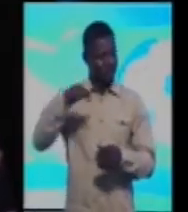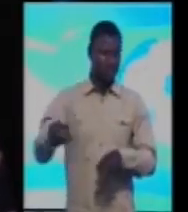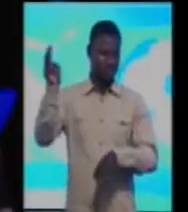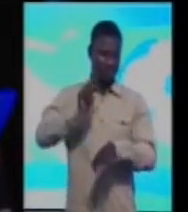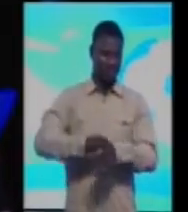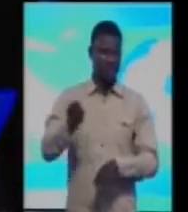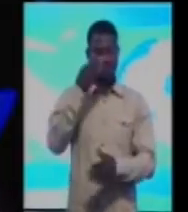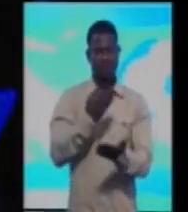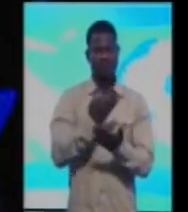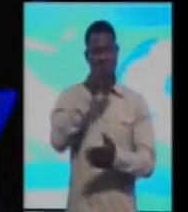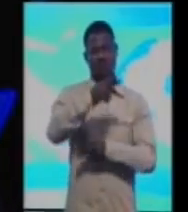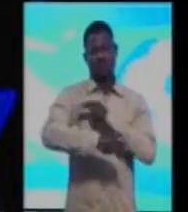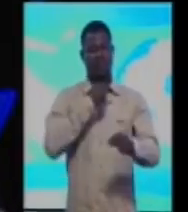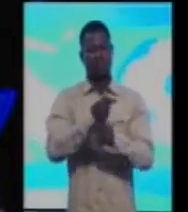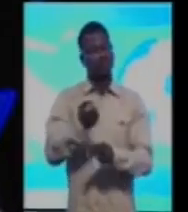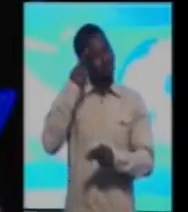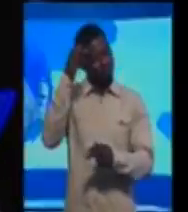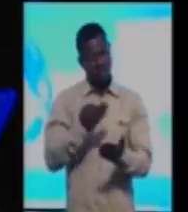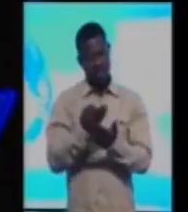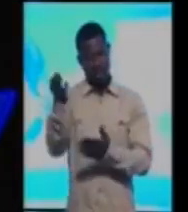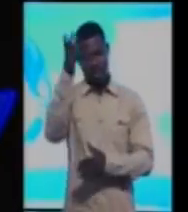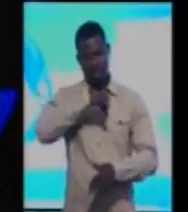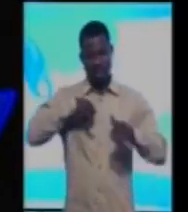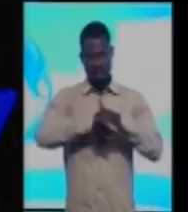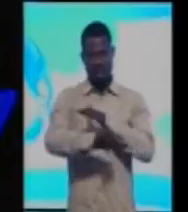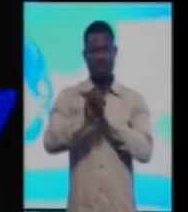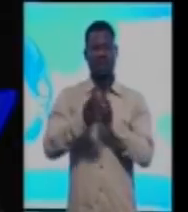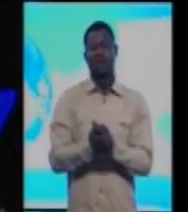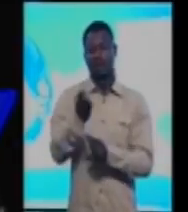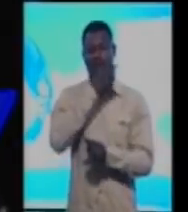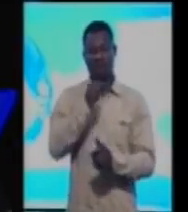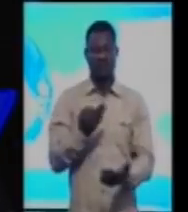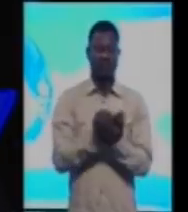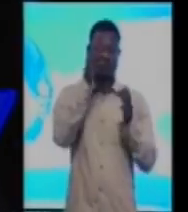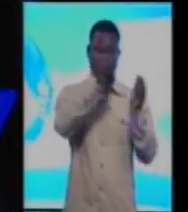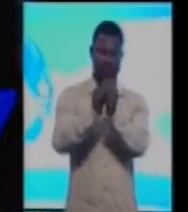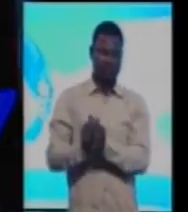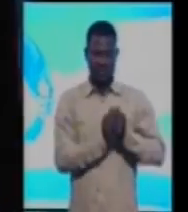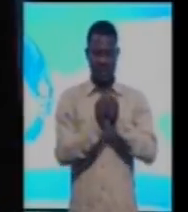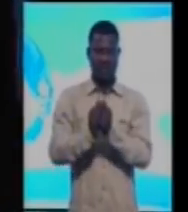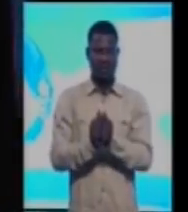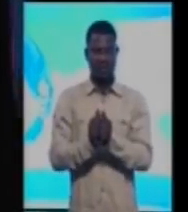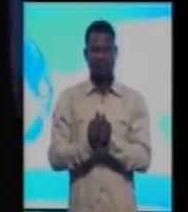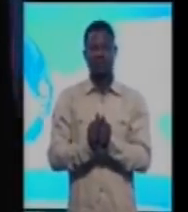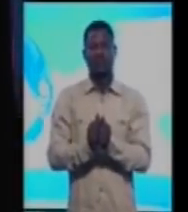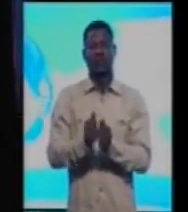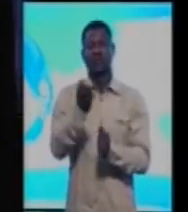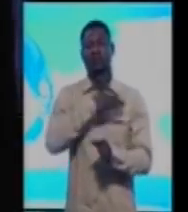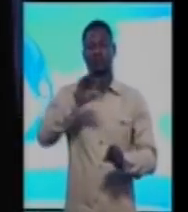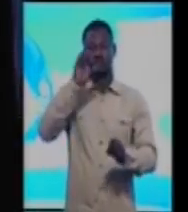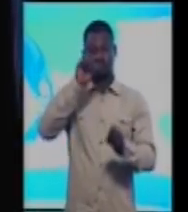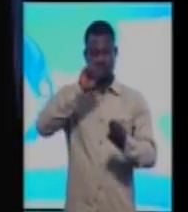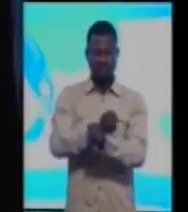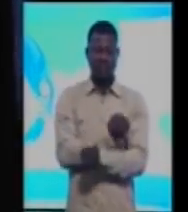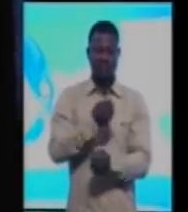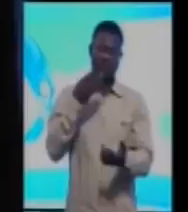fonds national pour la finance inclusive. C'est un fonds qui va financer l'ensemble donc des relais, ça veut dire le système